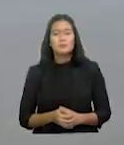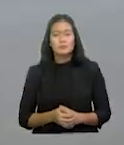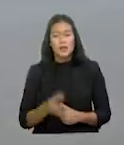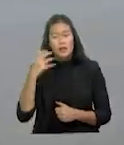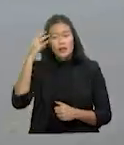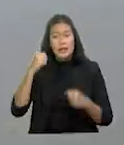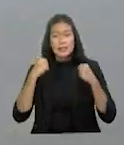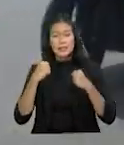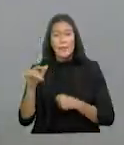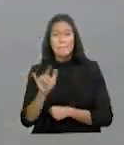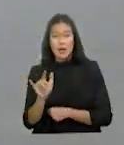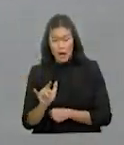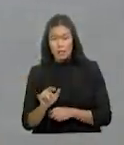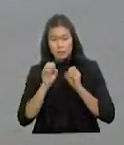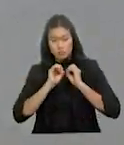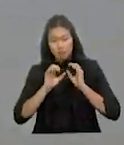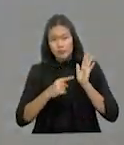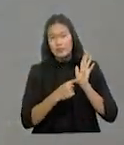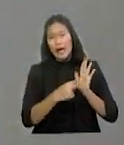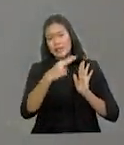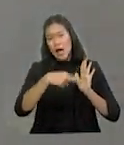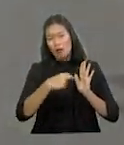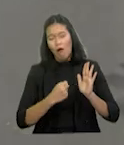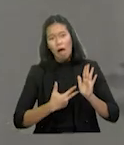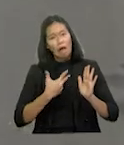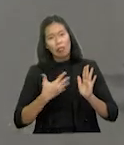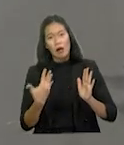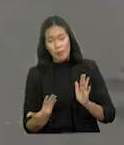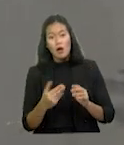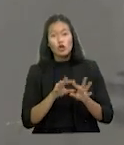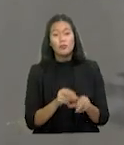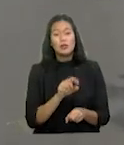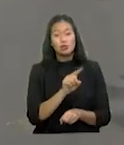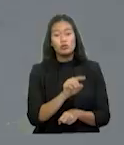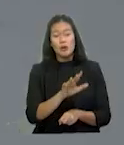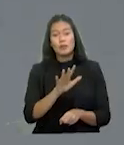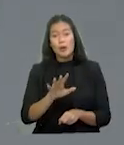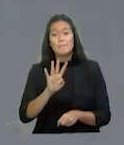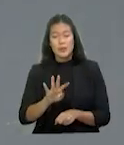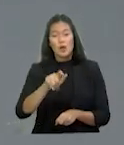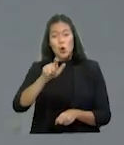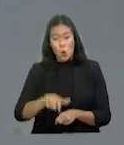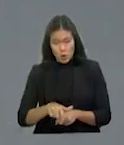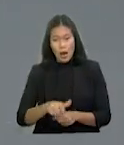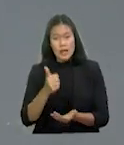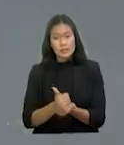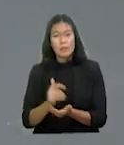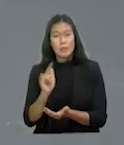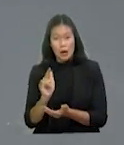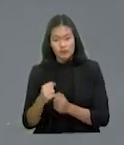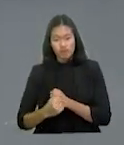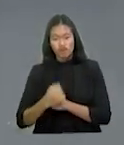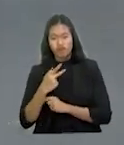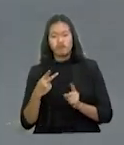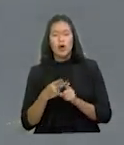Dinas Kesehatan Kota Bekasi mengungkap data mencengangkan. Sebanyak 554 warga Kota Bekasi terdeteksi